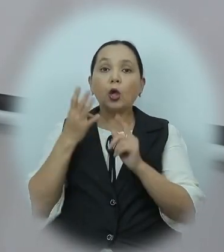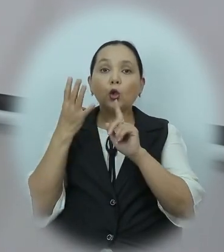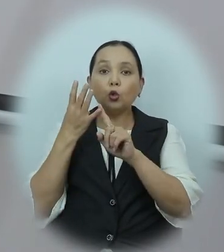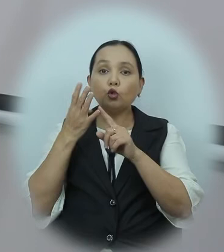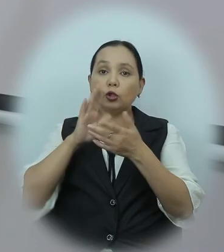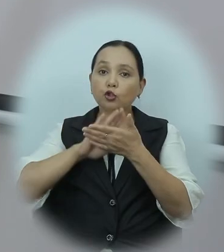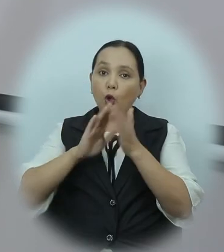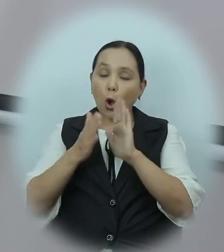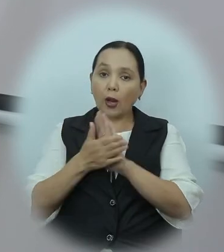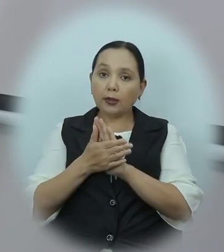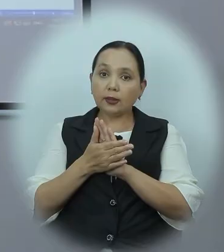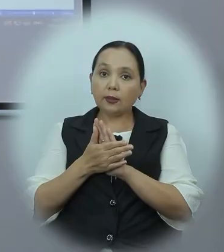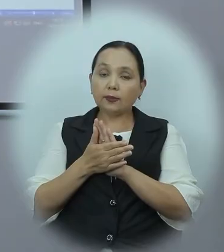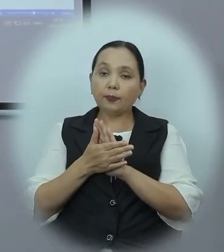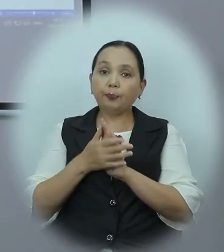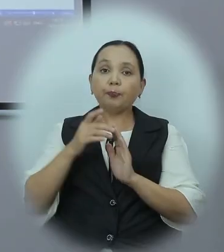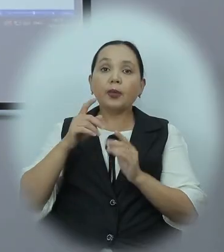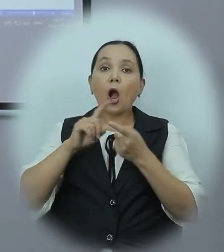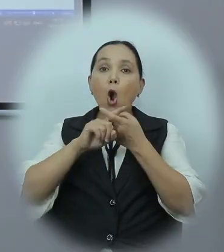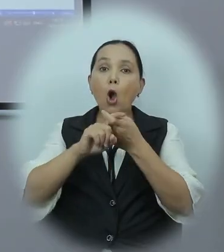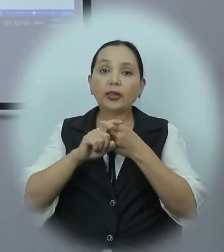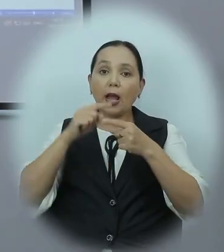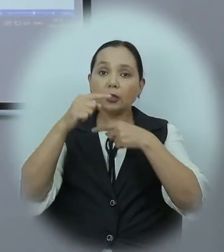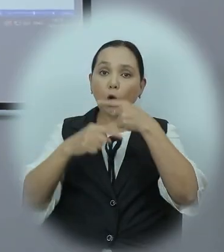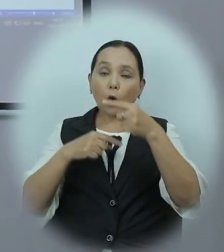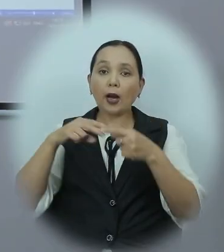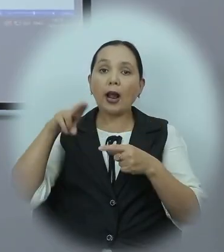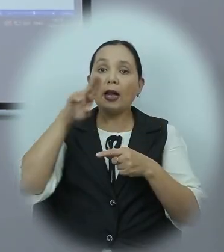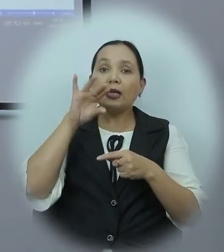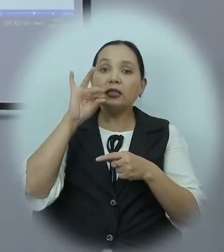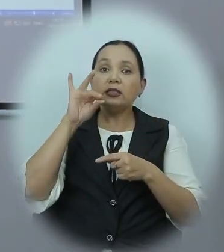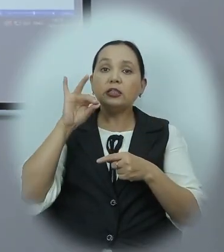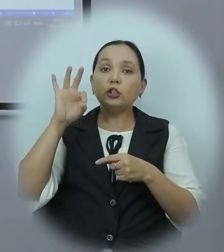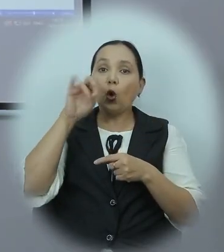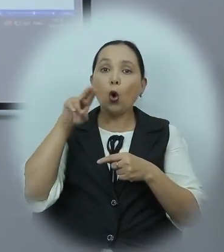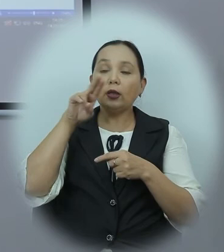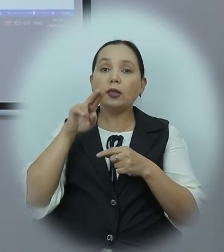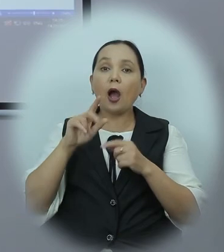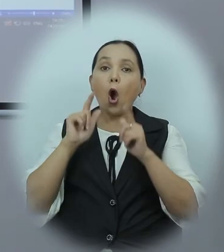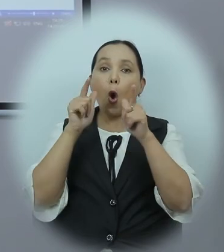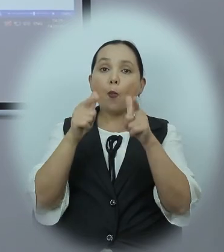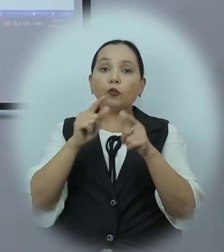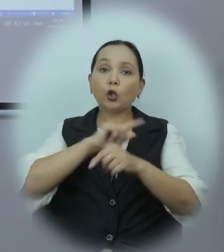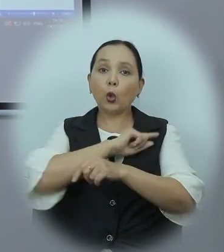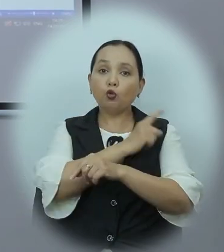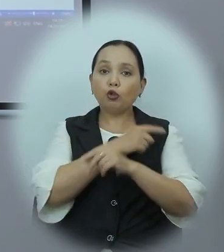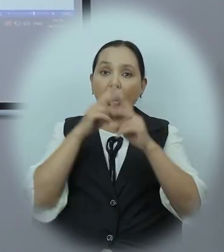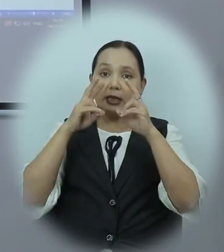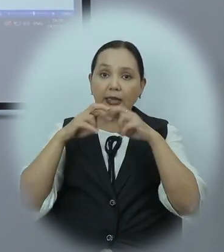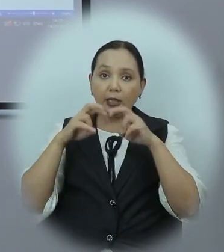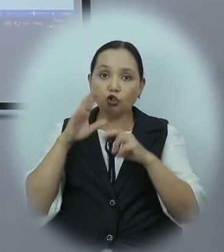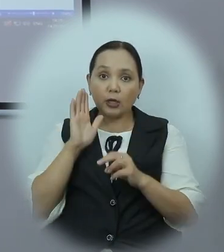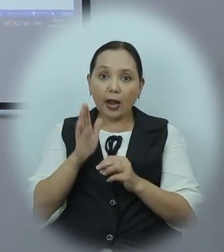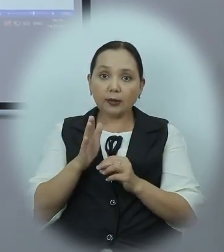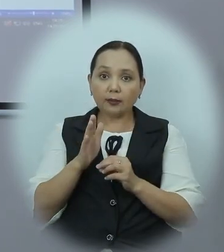4-chi holatda kontakt orqali diyoddan oqib o'tayotgan kuchlanishni tekshirib o'tiladi. Ya'ni